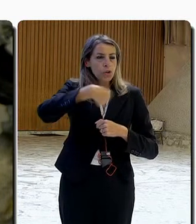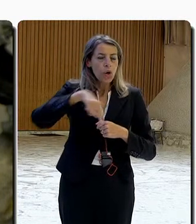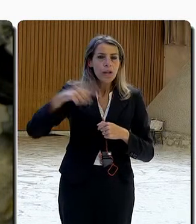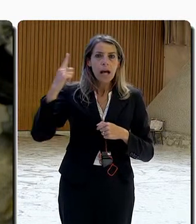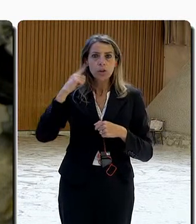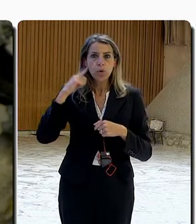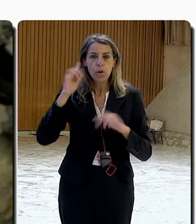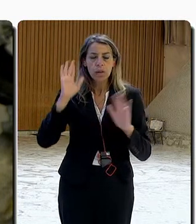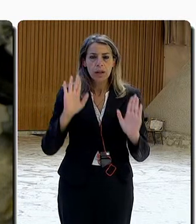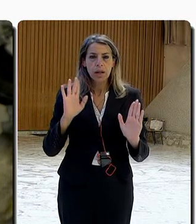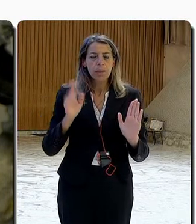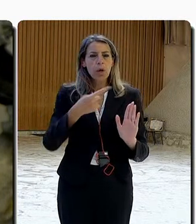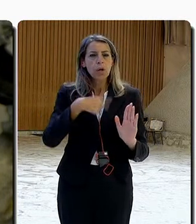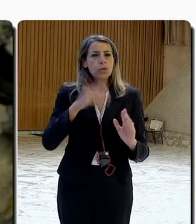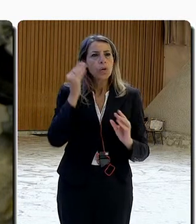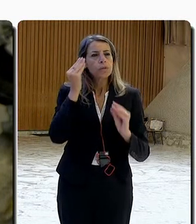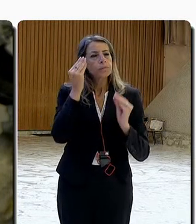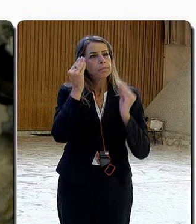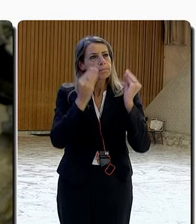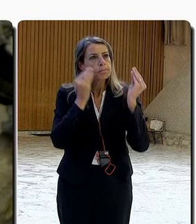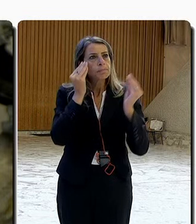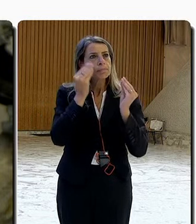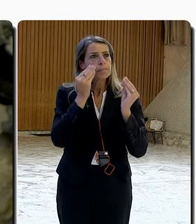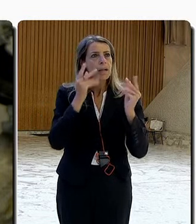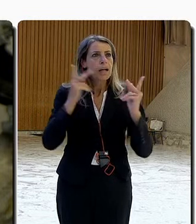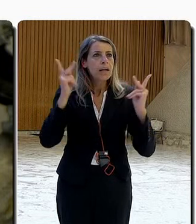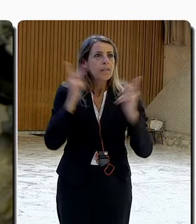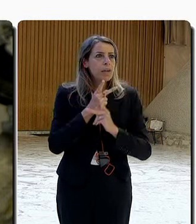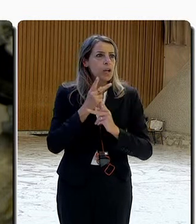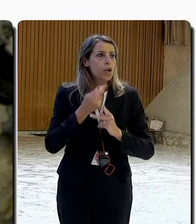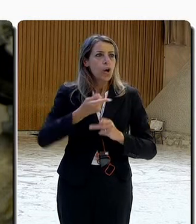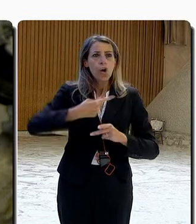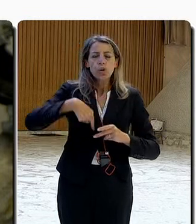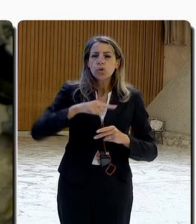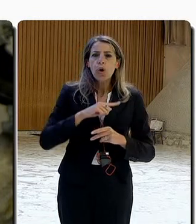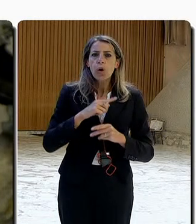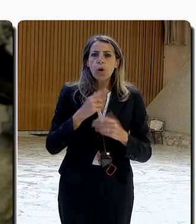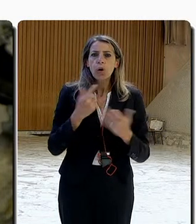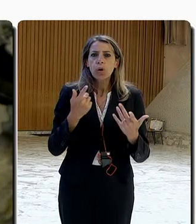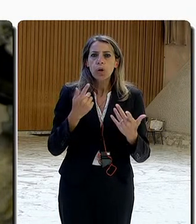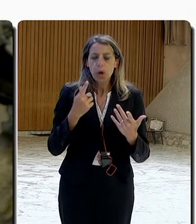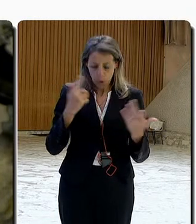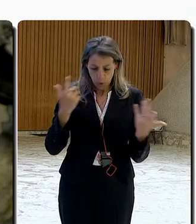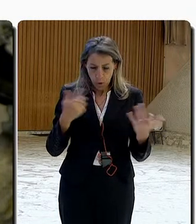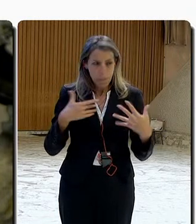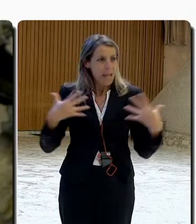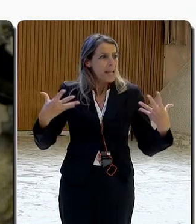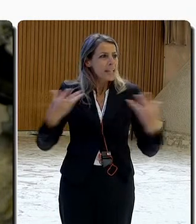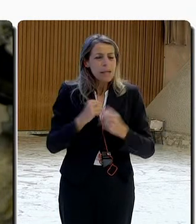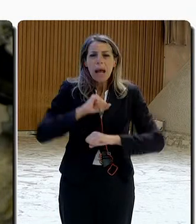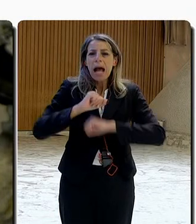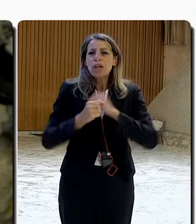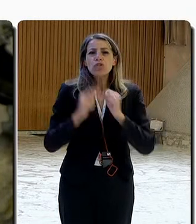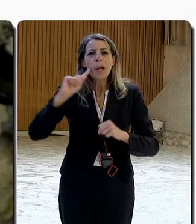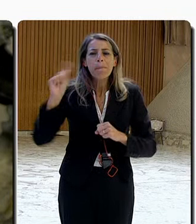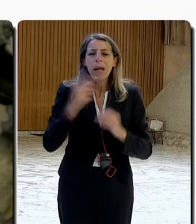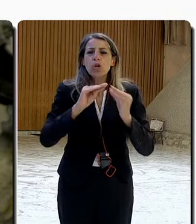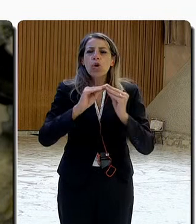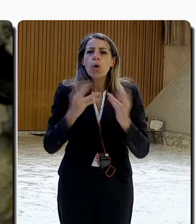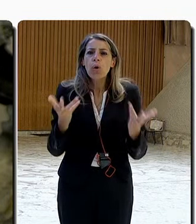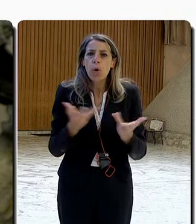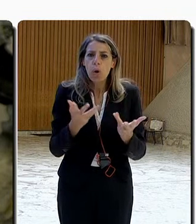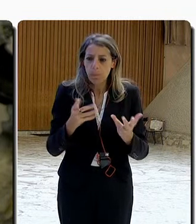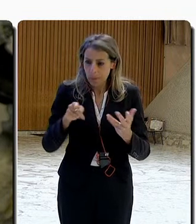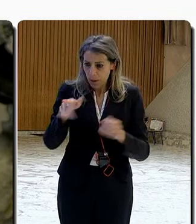dunque in quale ambito e in che modo possiamo agire meglio insieme per rendere